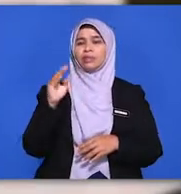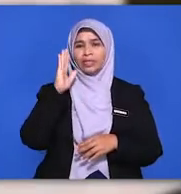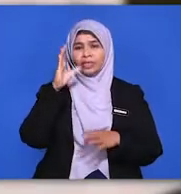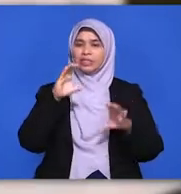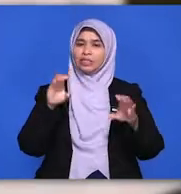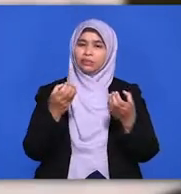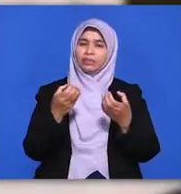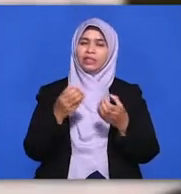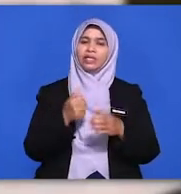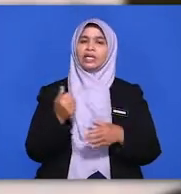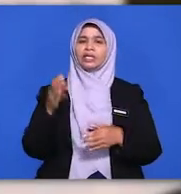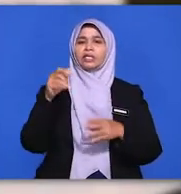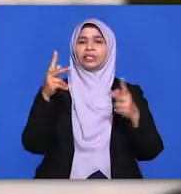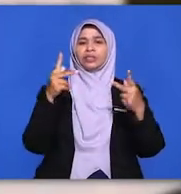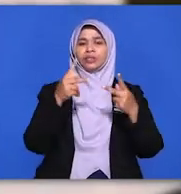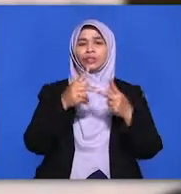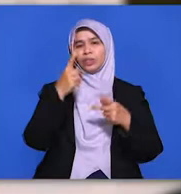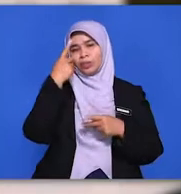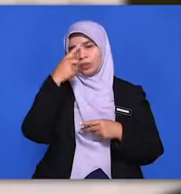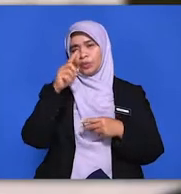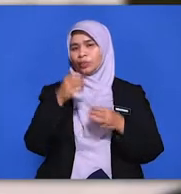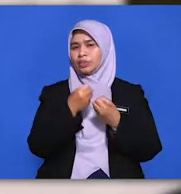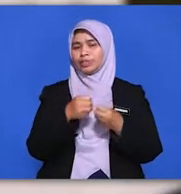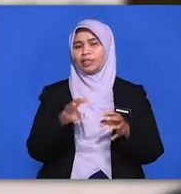peladang menyelesaikan masalah tersebut.